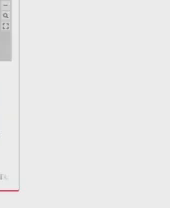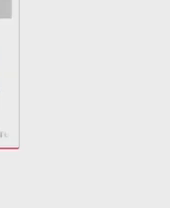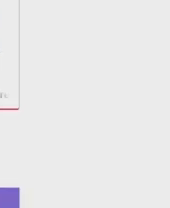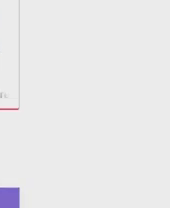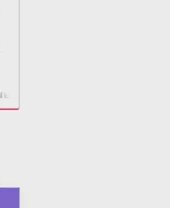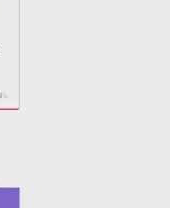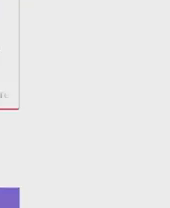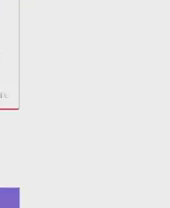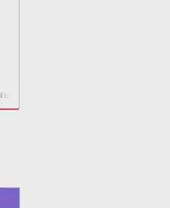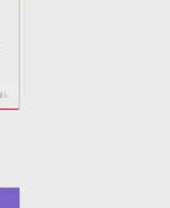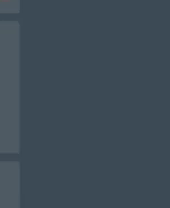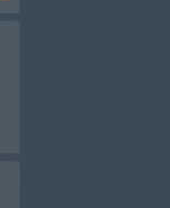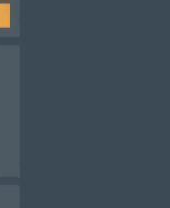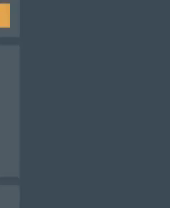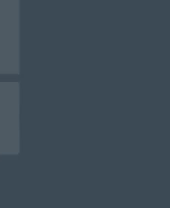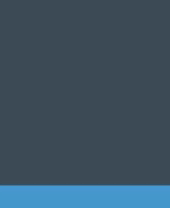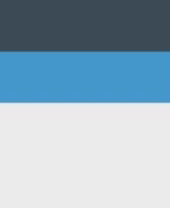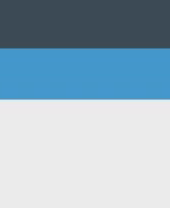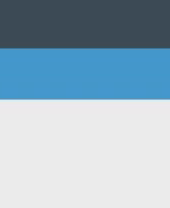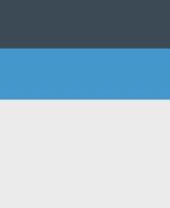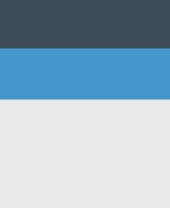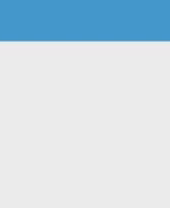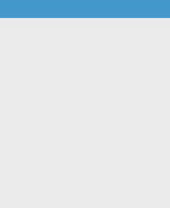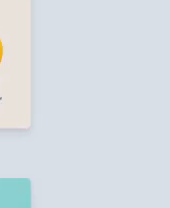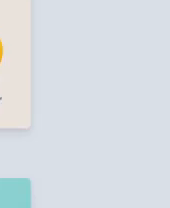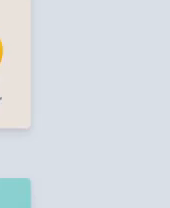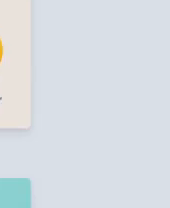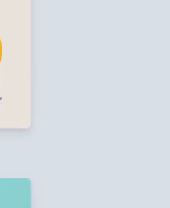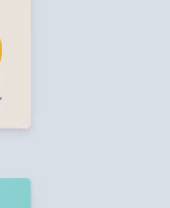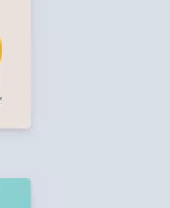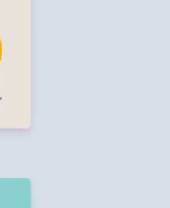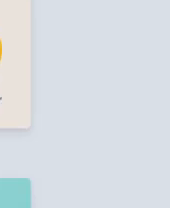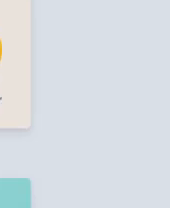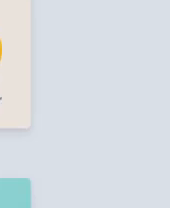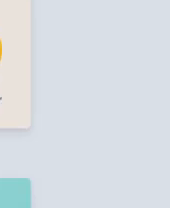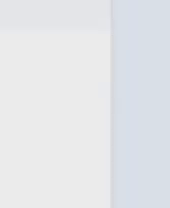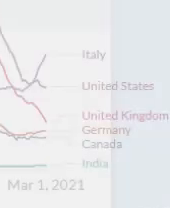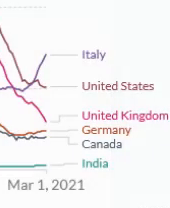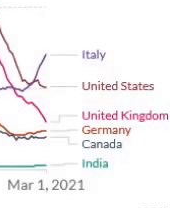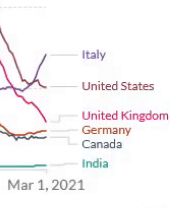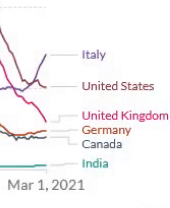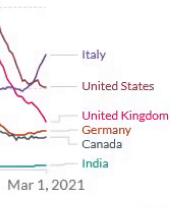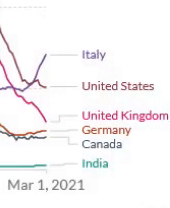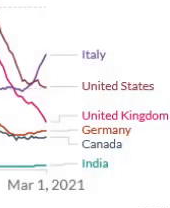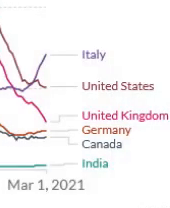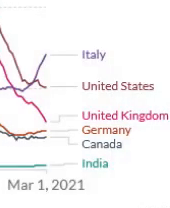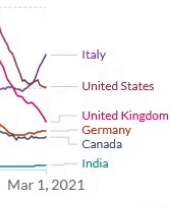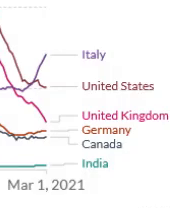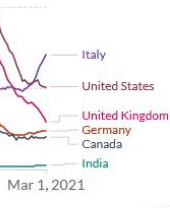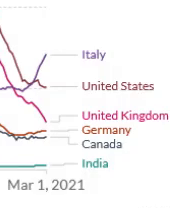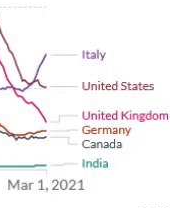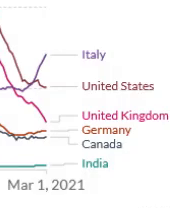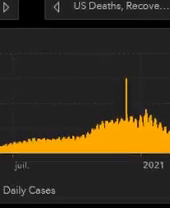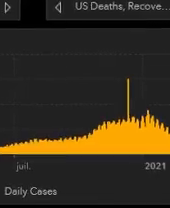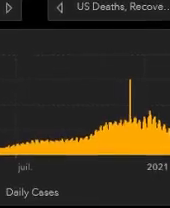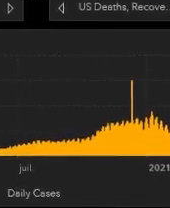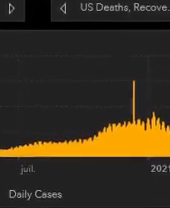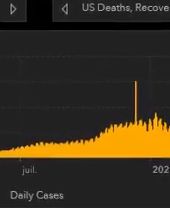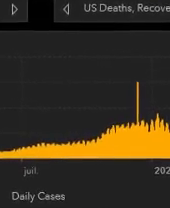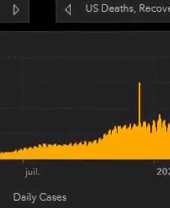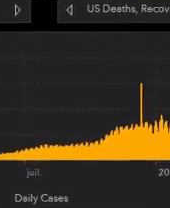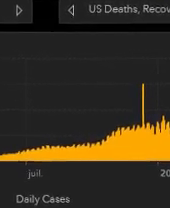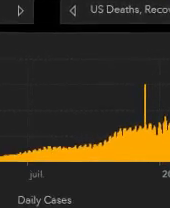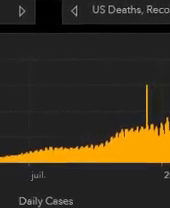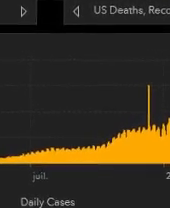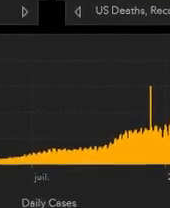facilement accessibles il faut qu'on s'en saisisse ce que ça veut dire mais et ça le gouvernement a pas l'air de l'avoir encore compris c'est